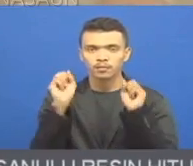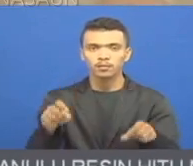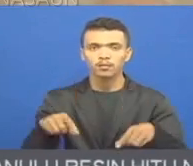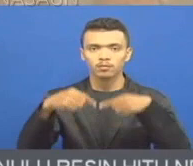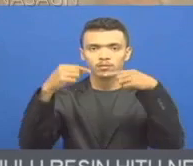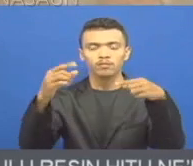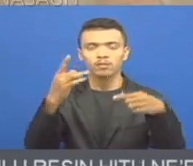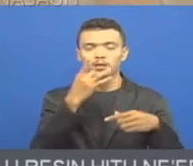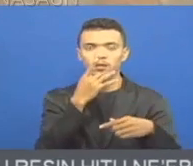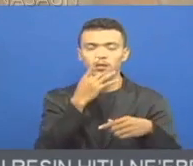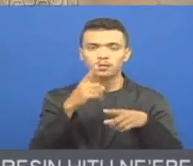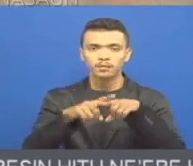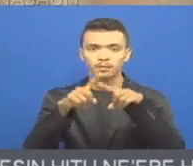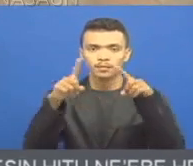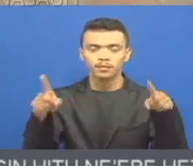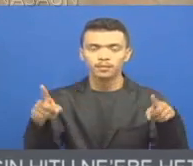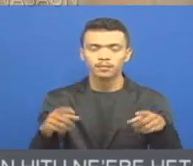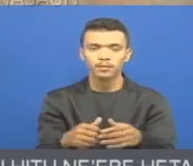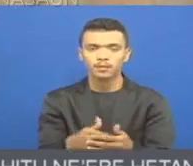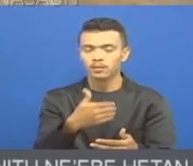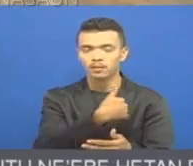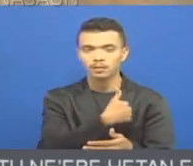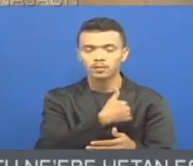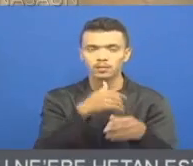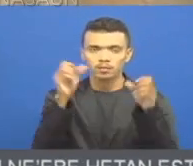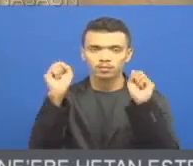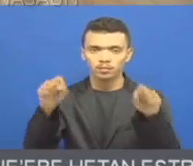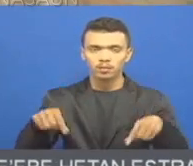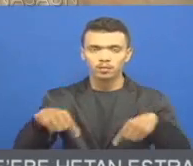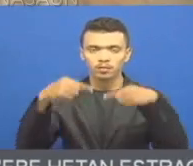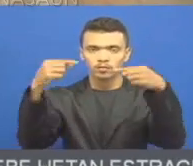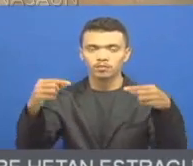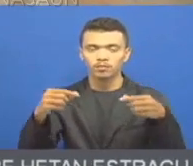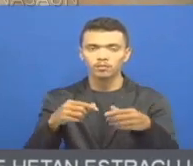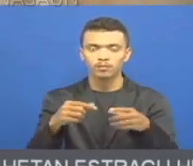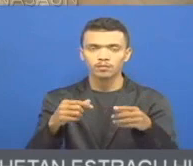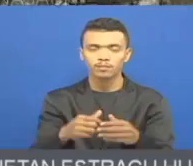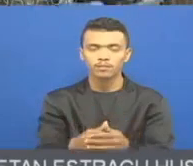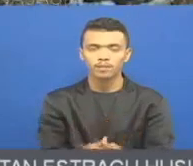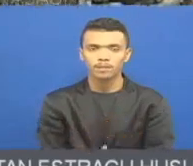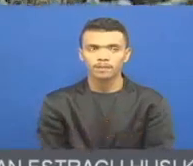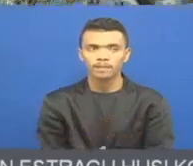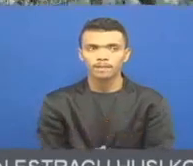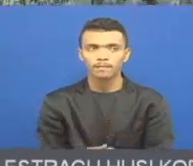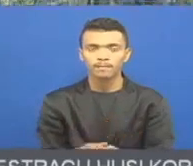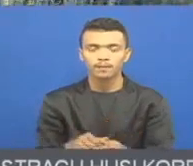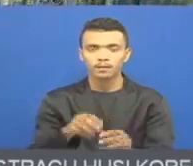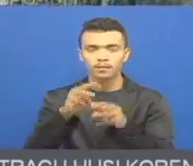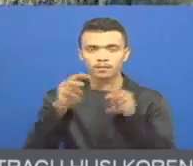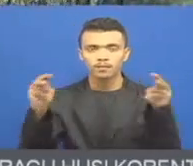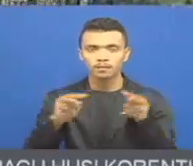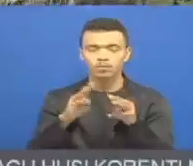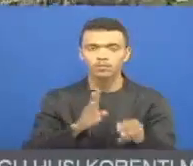ahiona maibe samurai yang kati itu sedap bele fo baia lina baseten sam total kliente yang munisipi